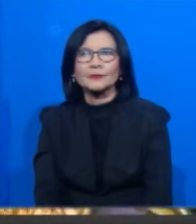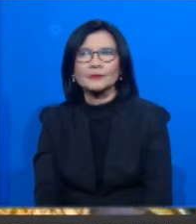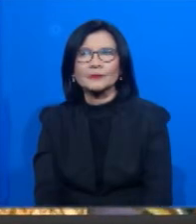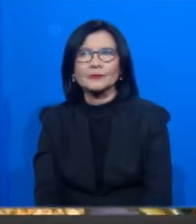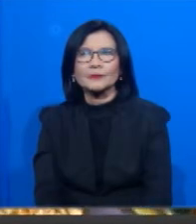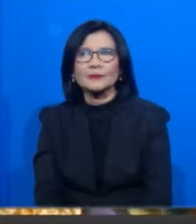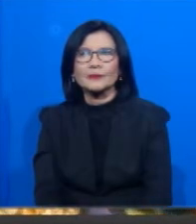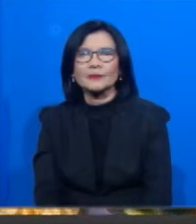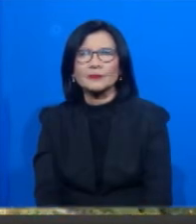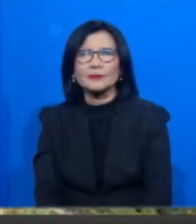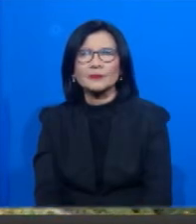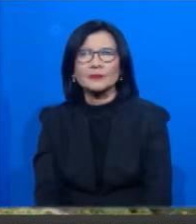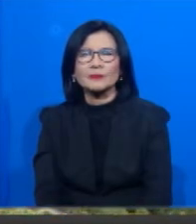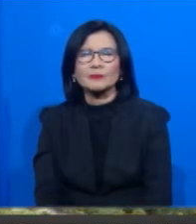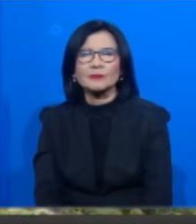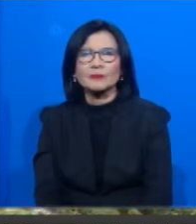Ya mungkin enggak.